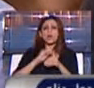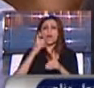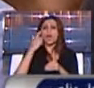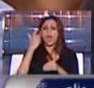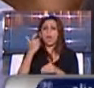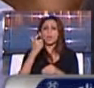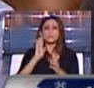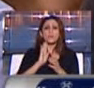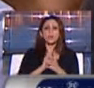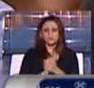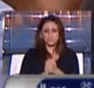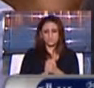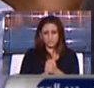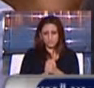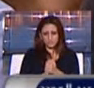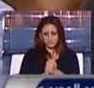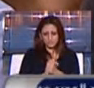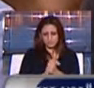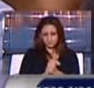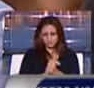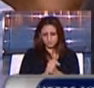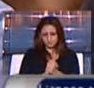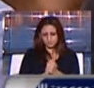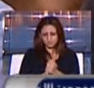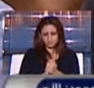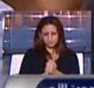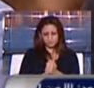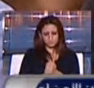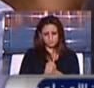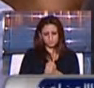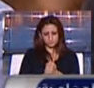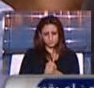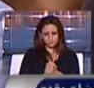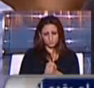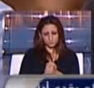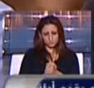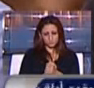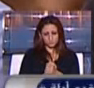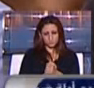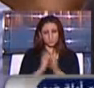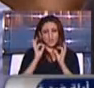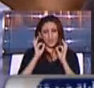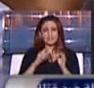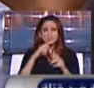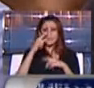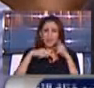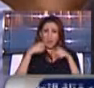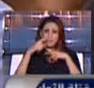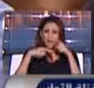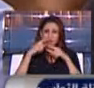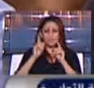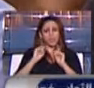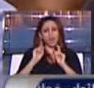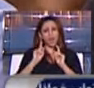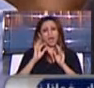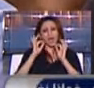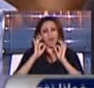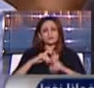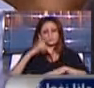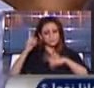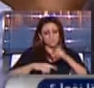في عمل معنا ثابت وجدي وينفذ مش كلام بس على الورق، احنا عايزين عمل يتفعل